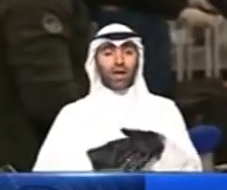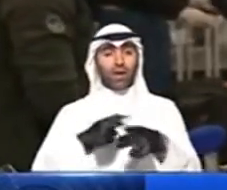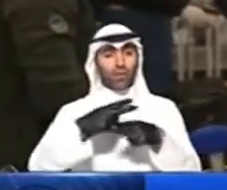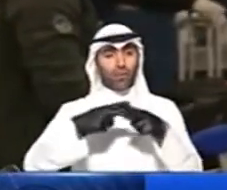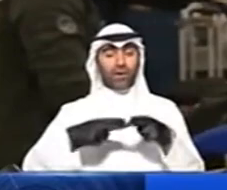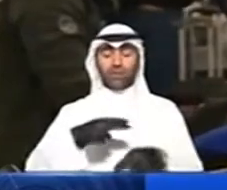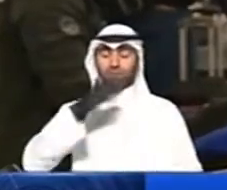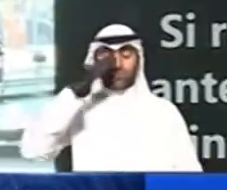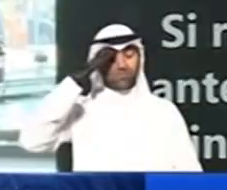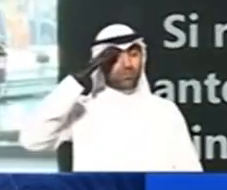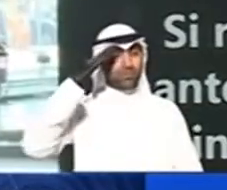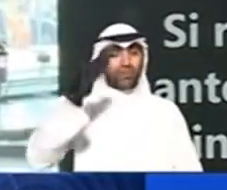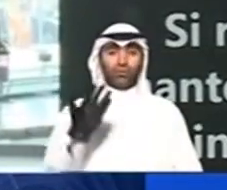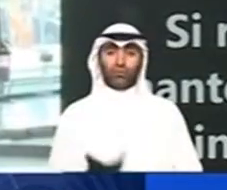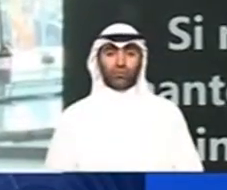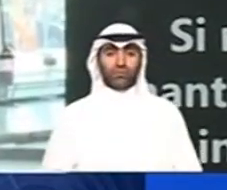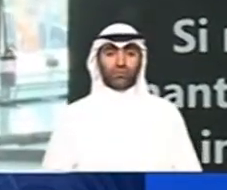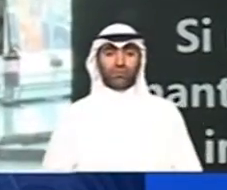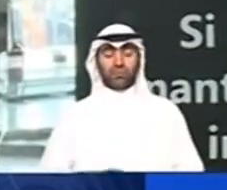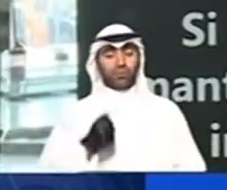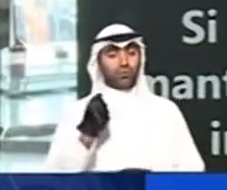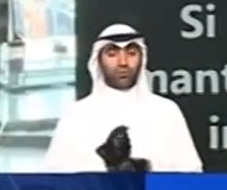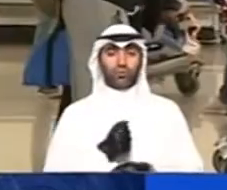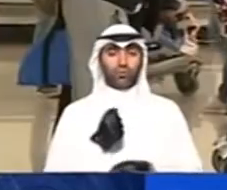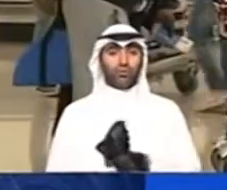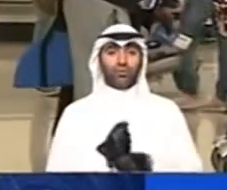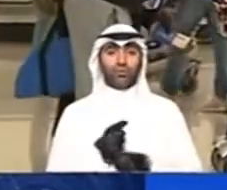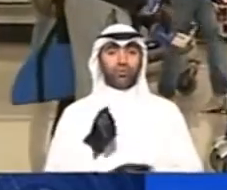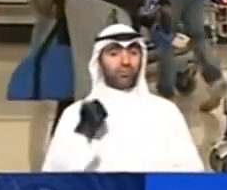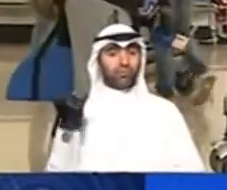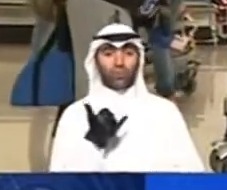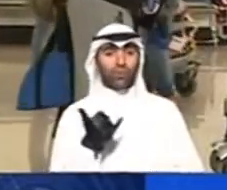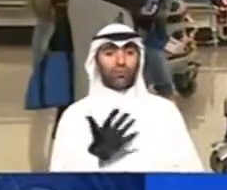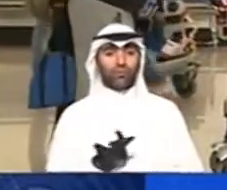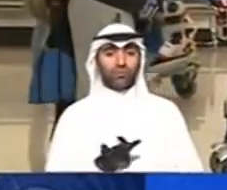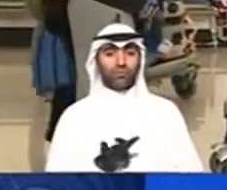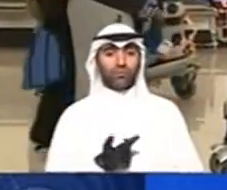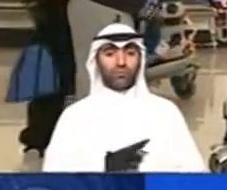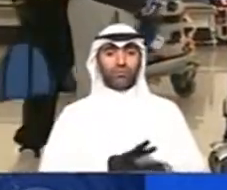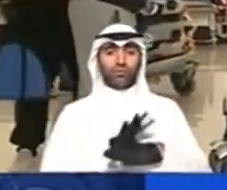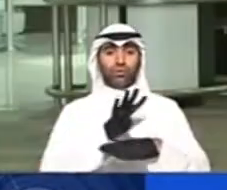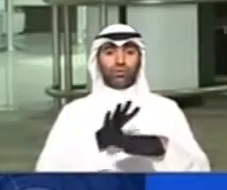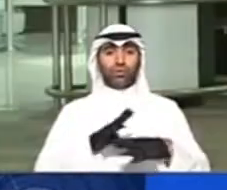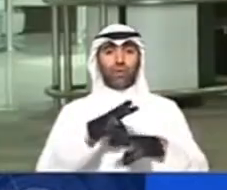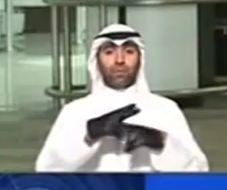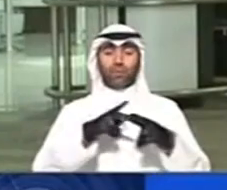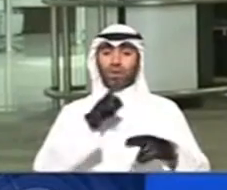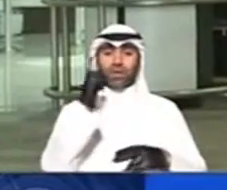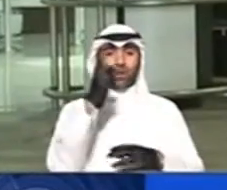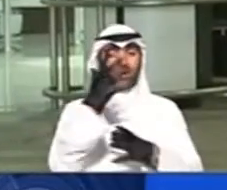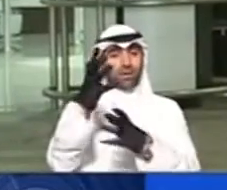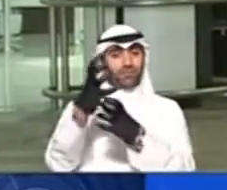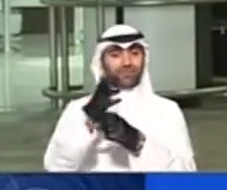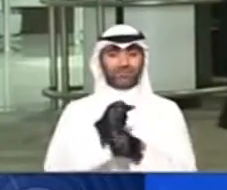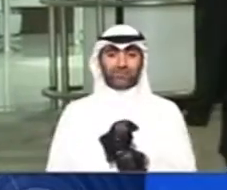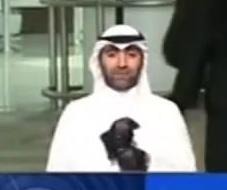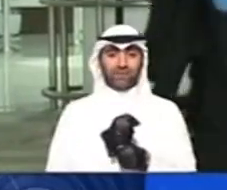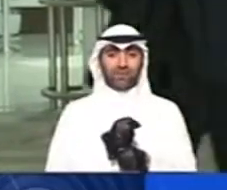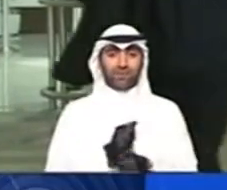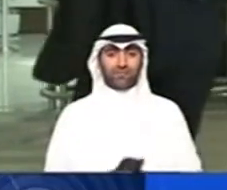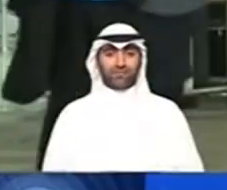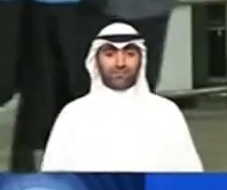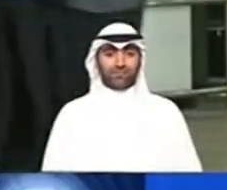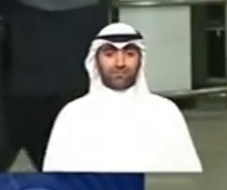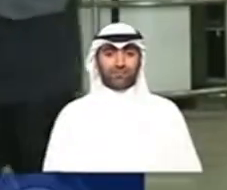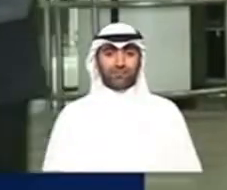يأمنون سلامة والأمن ويطمنون على صحة المواطنين. تحت الرعاية السامية